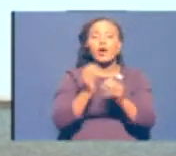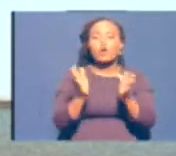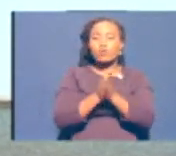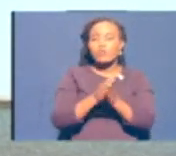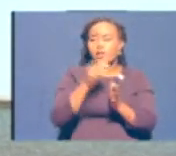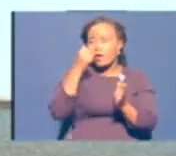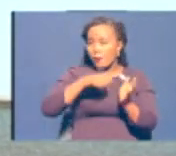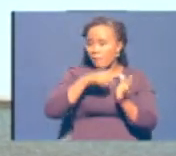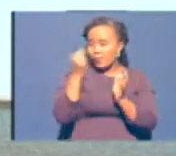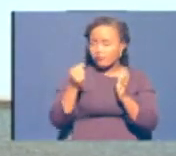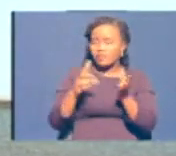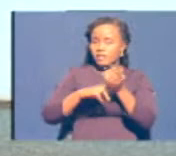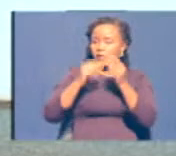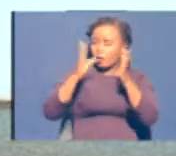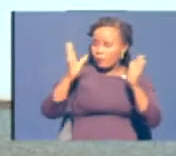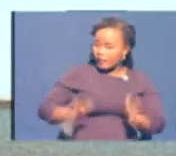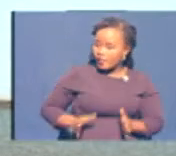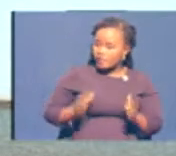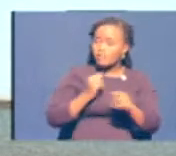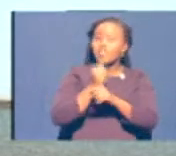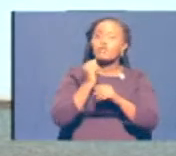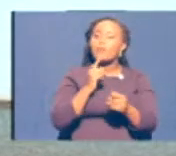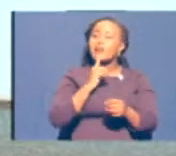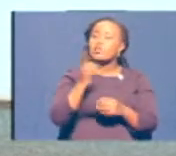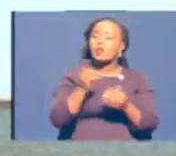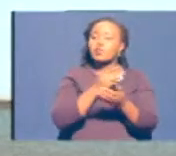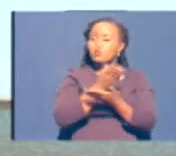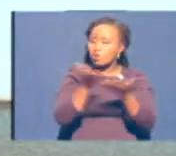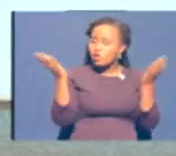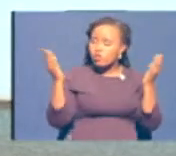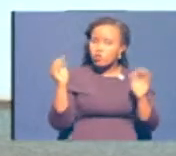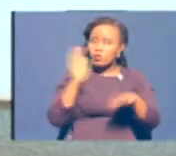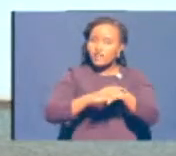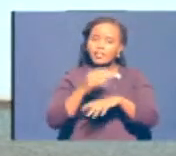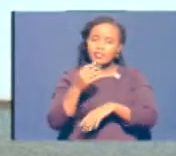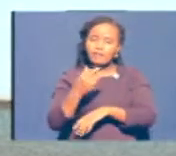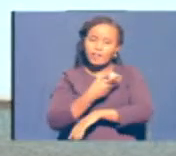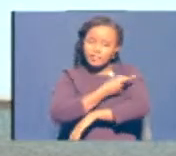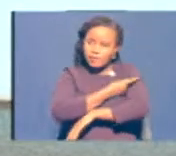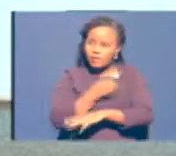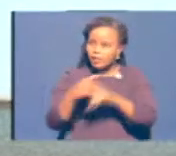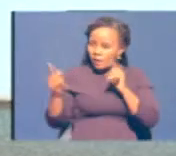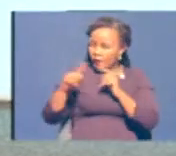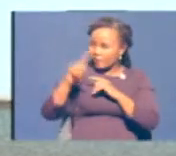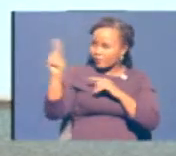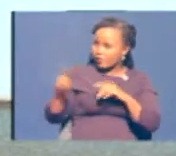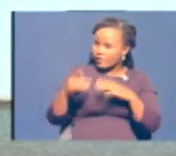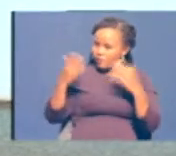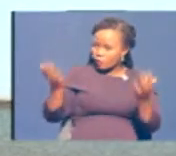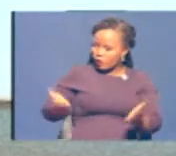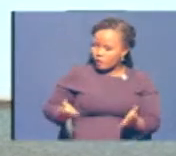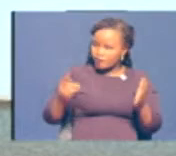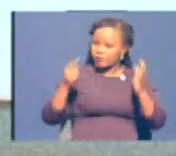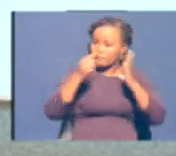kwamba wewe Mkenya mahali popote ulipo unapokea chanjo. Mtazamaji, lakini kwanza tukupakulie vidokezo.